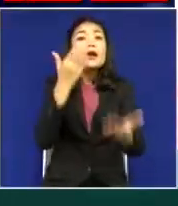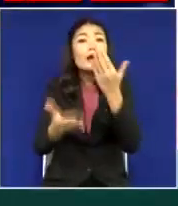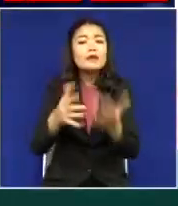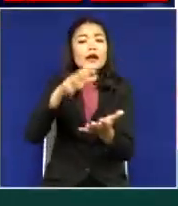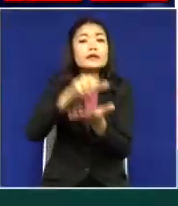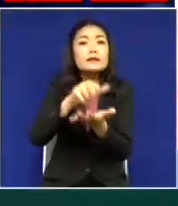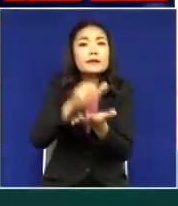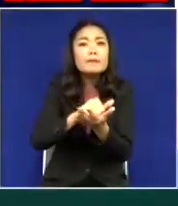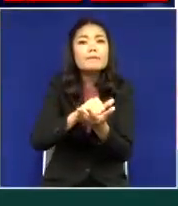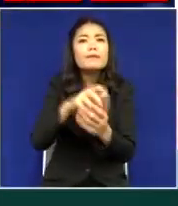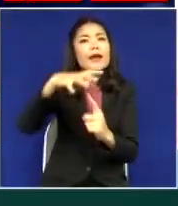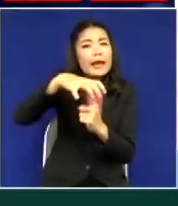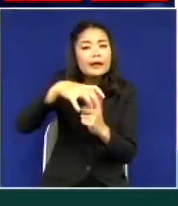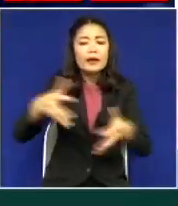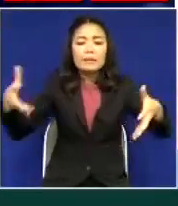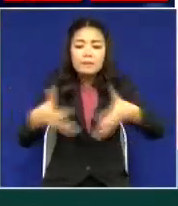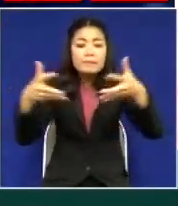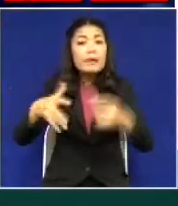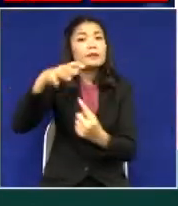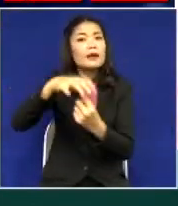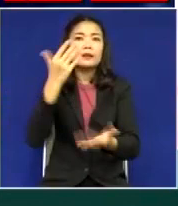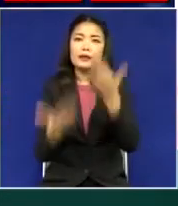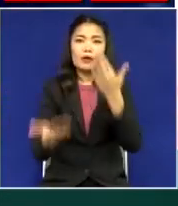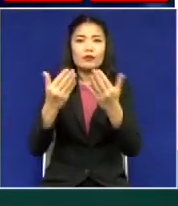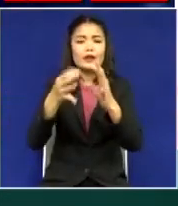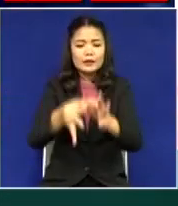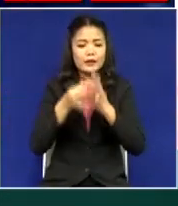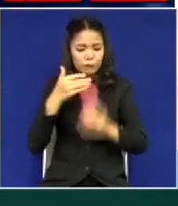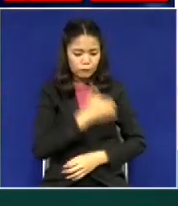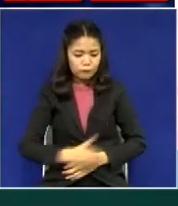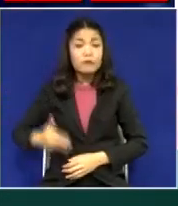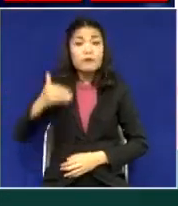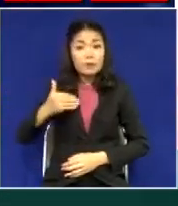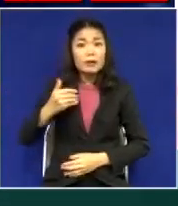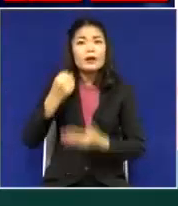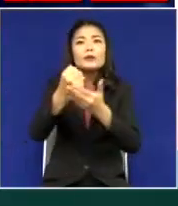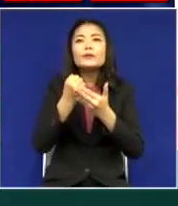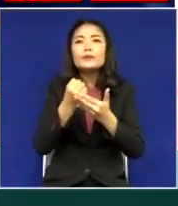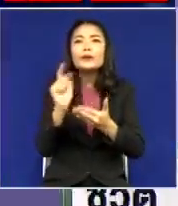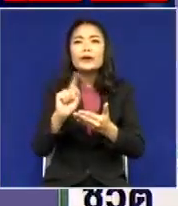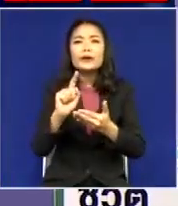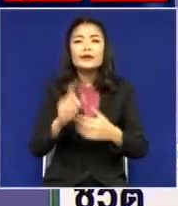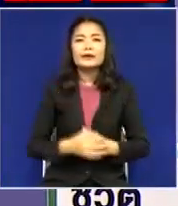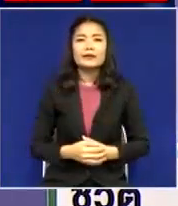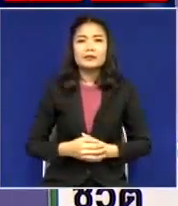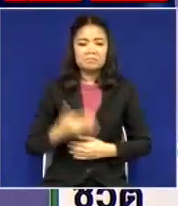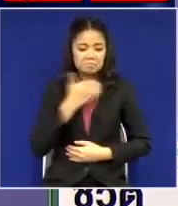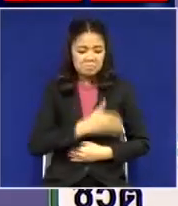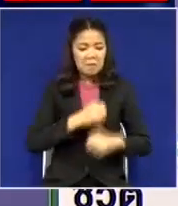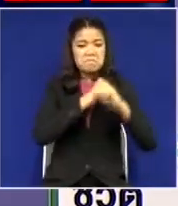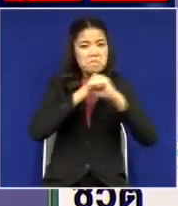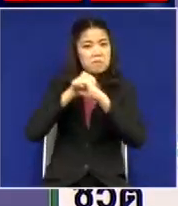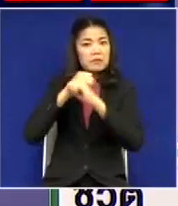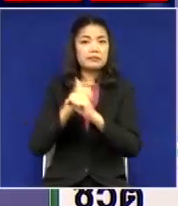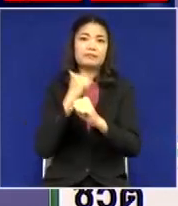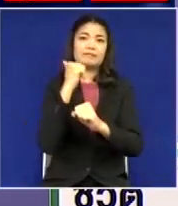หรือเป็นผัดเห็ดพวกนี้นะครับเป็นเมนูสุขภาพที่สามารถเอามาช่วยทำให้เกิดการสร้างภูมิต้านทานของร่างกาย